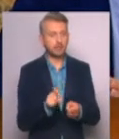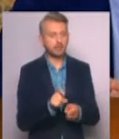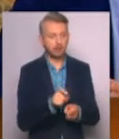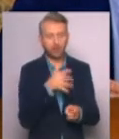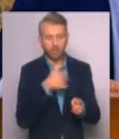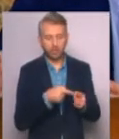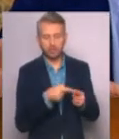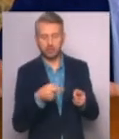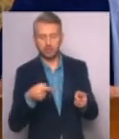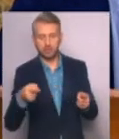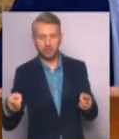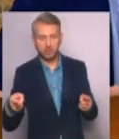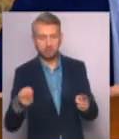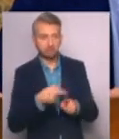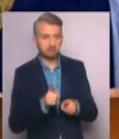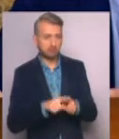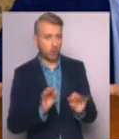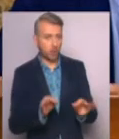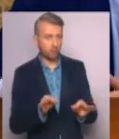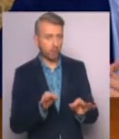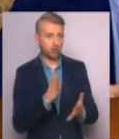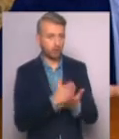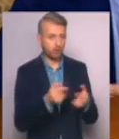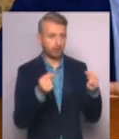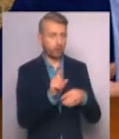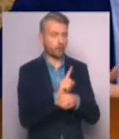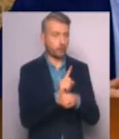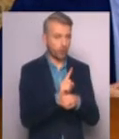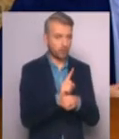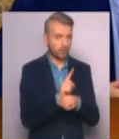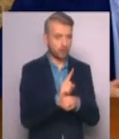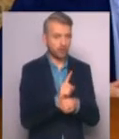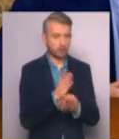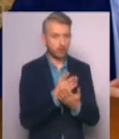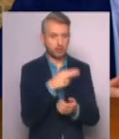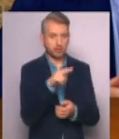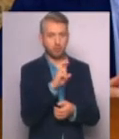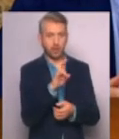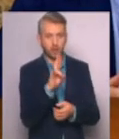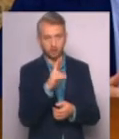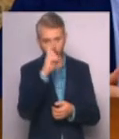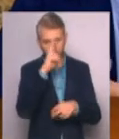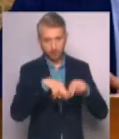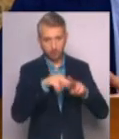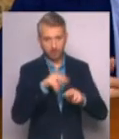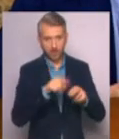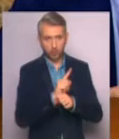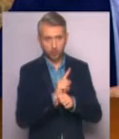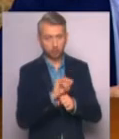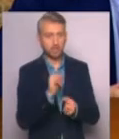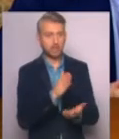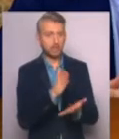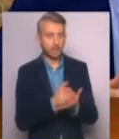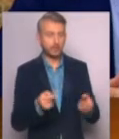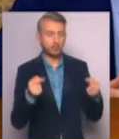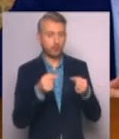часі. Навіть це закономірно, тому що є відповідні норми, я маю на увазі ДБН, і є відповідна, скажімо